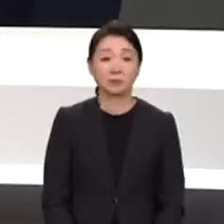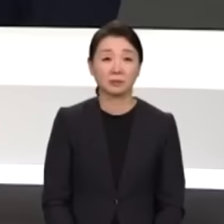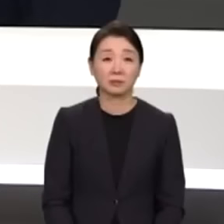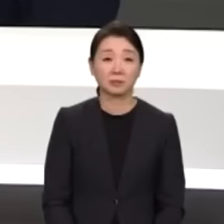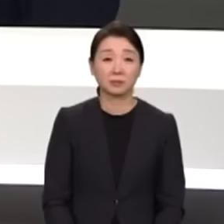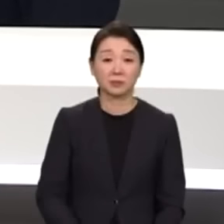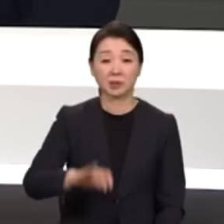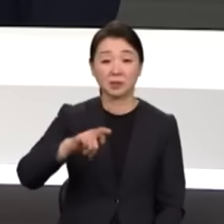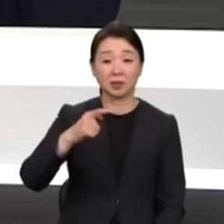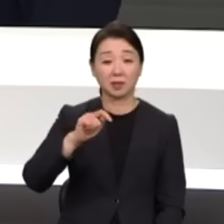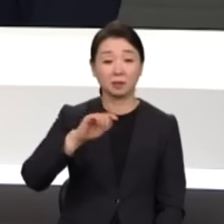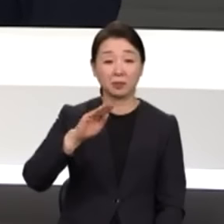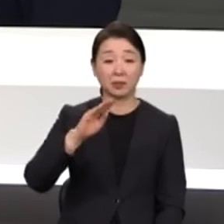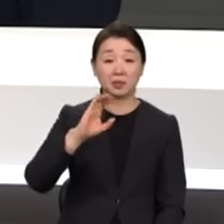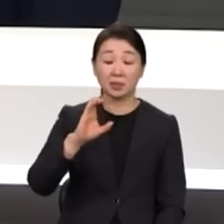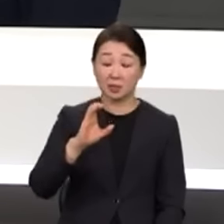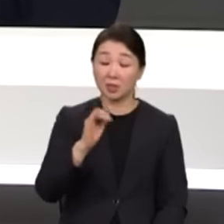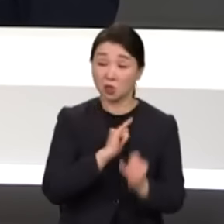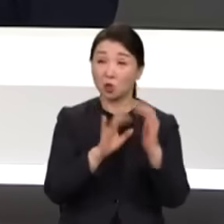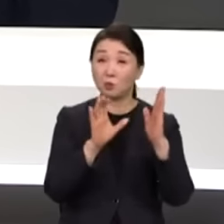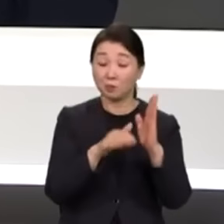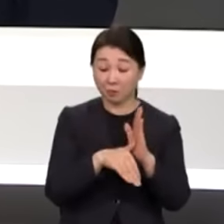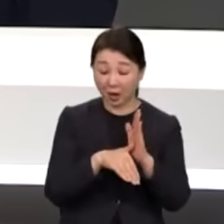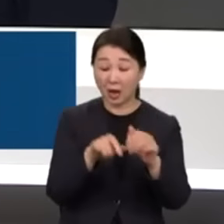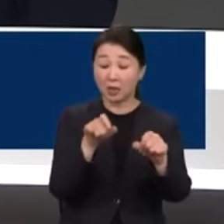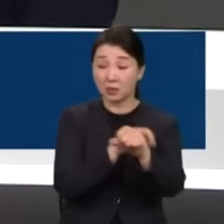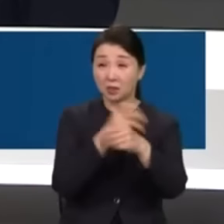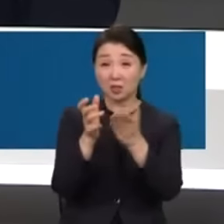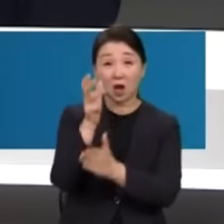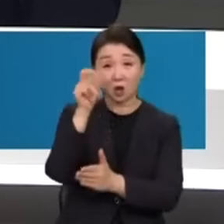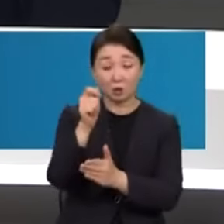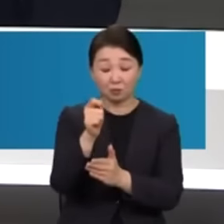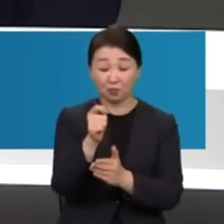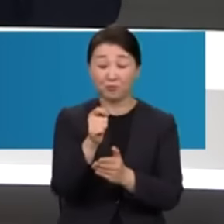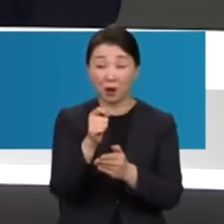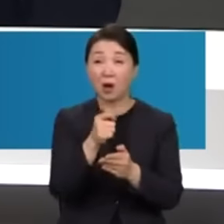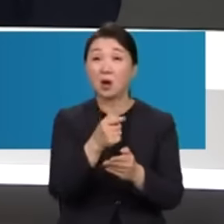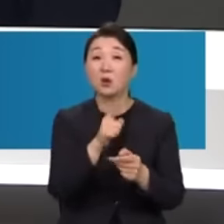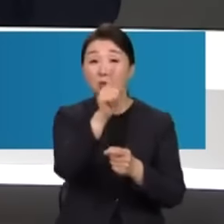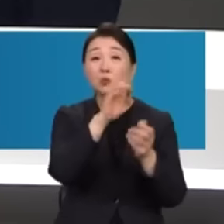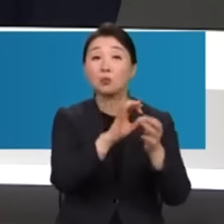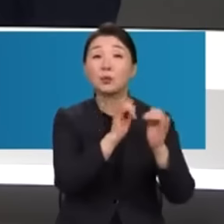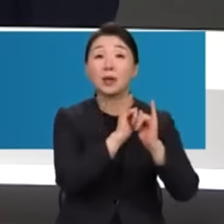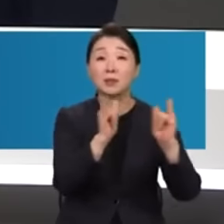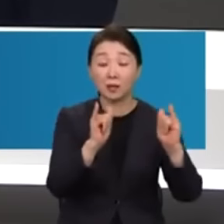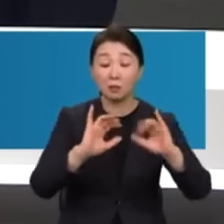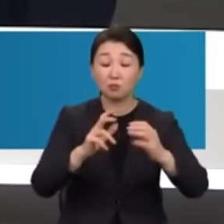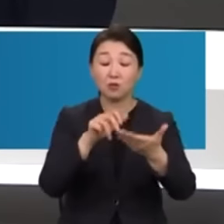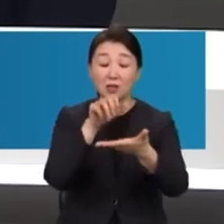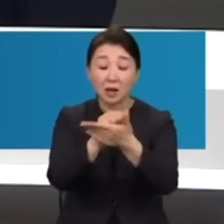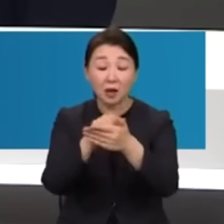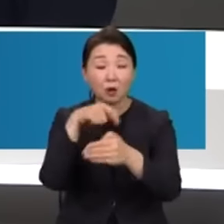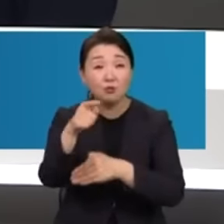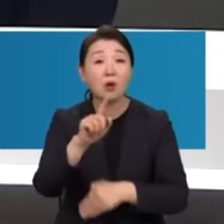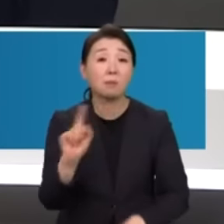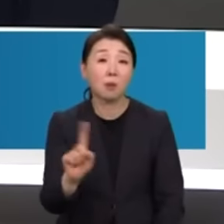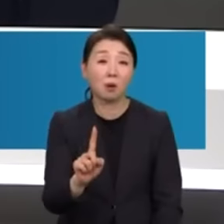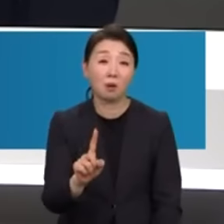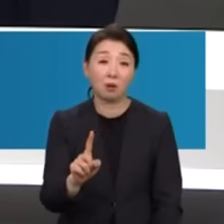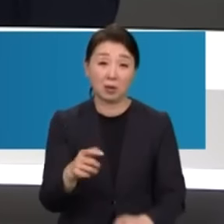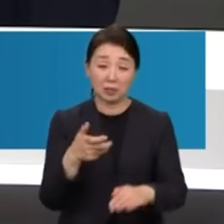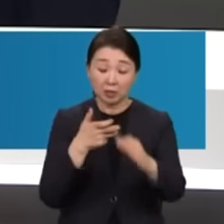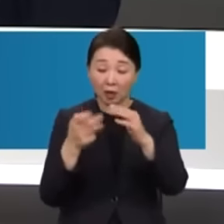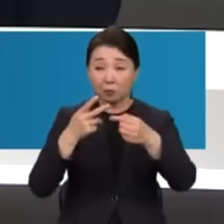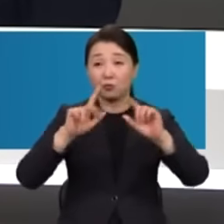네, JTBC와 인터뷰한 특전사령부 간부는 계엄군이 국회와 선관위를 장악한 다음엔 뭘 할지, 계엄 둘째 날